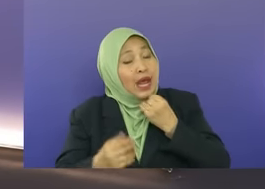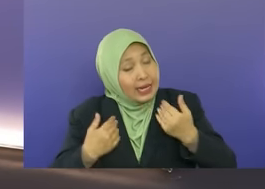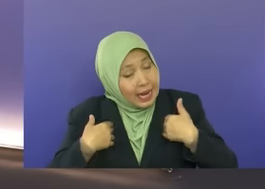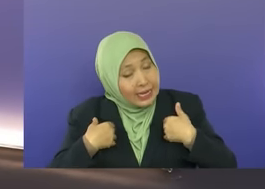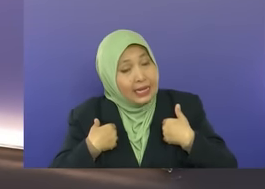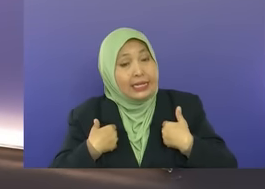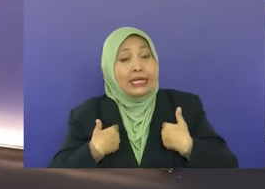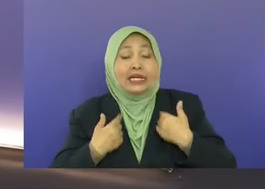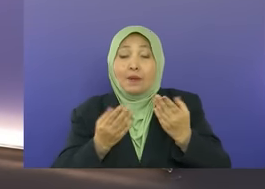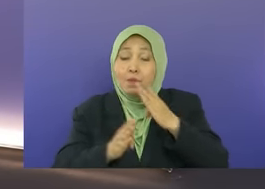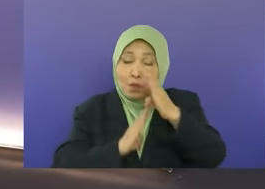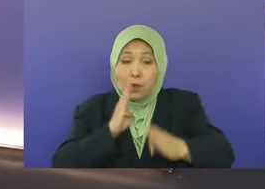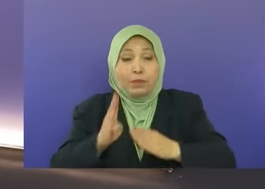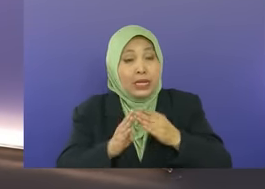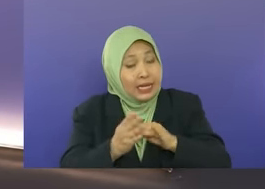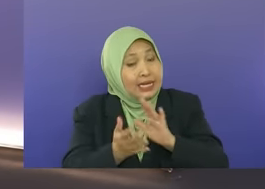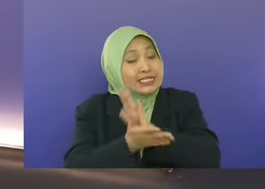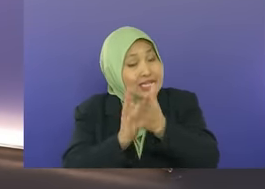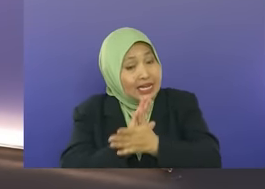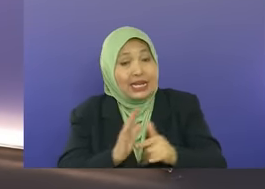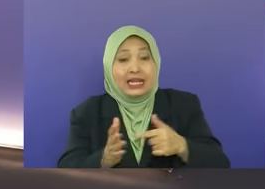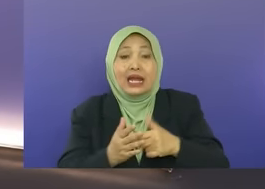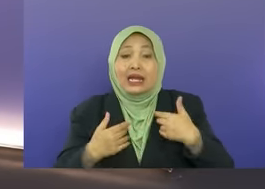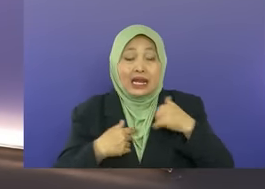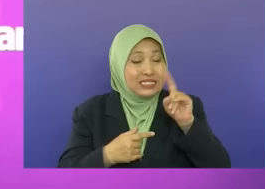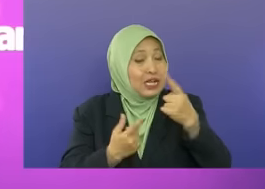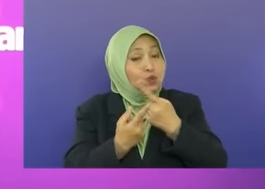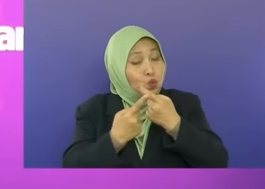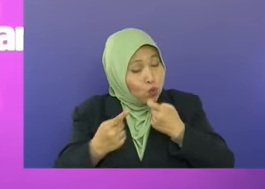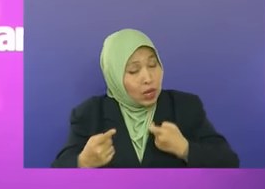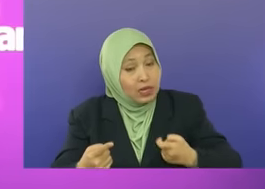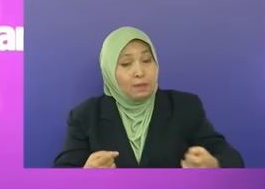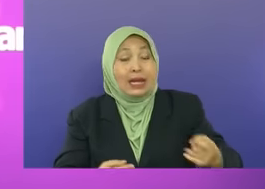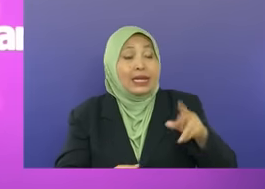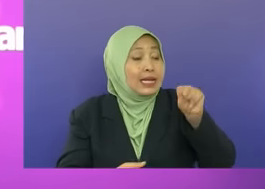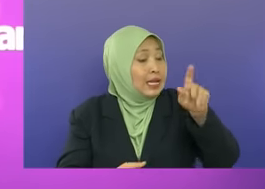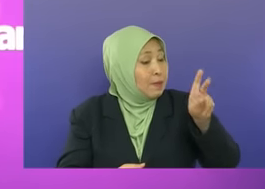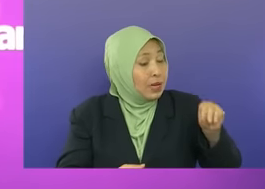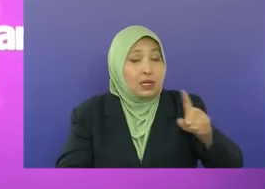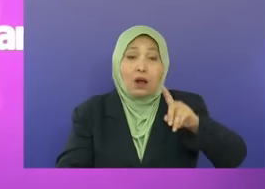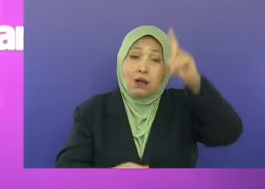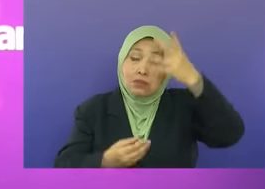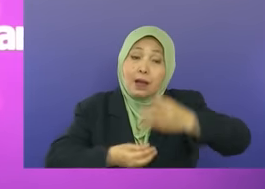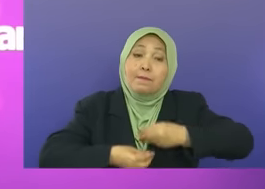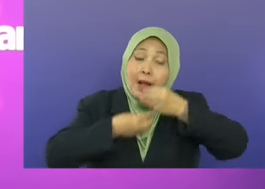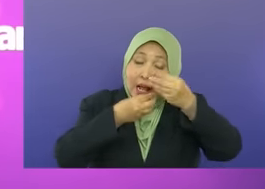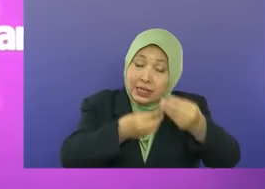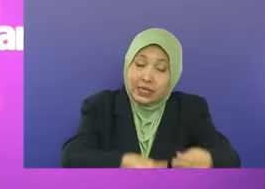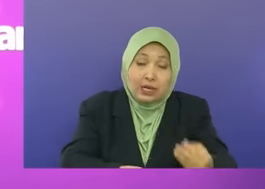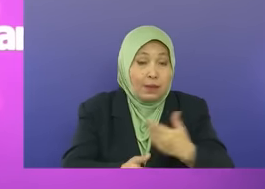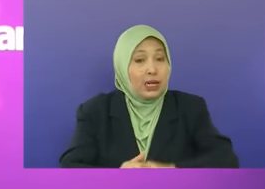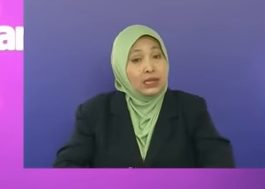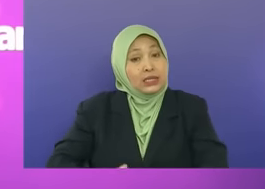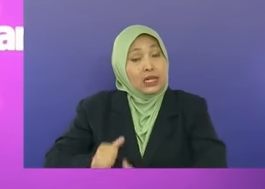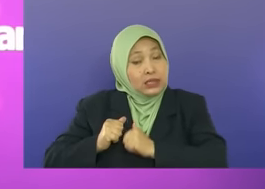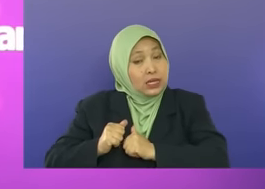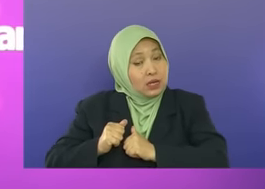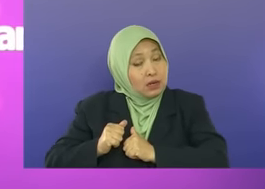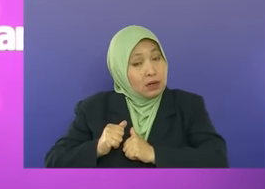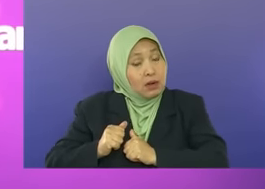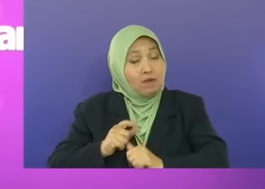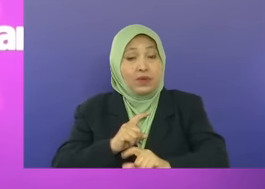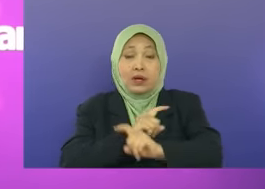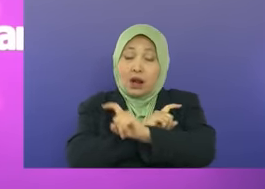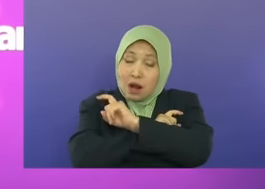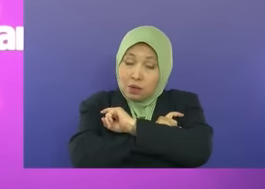muka bumi ini maka ini adalah salah satu daripada nikmat yang Allah berikan daripada tentra Firaun a di Firaun